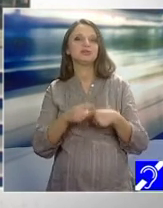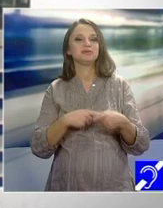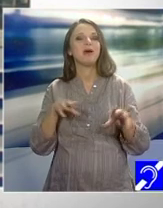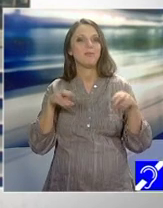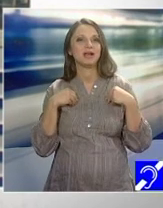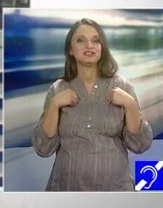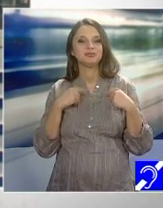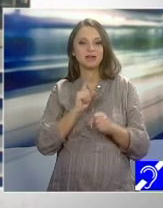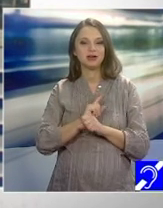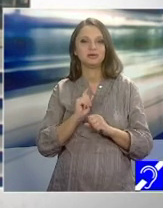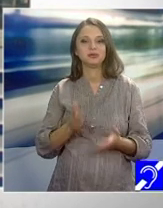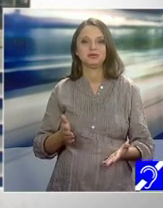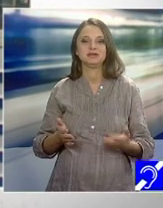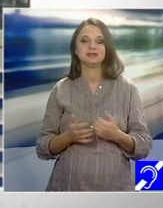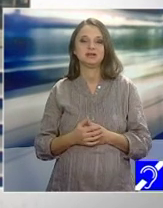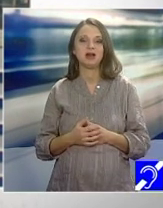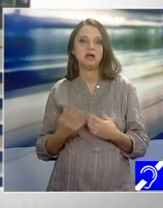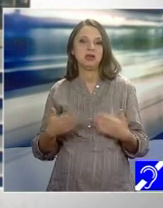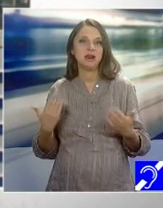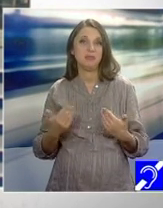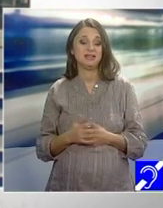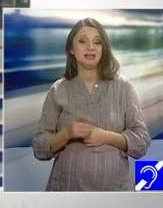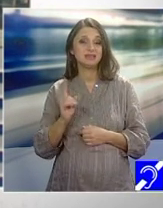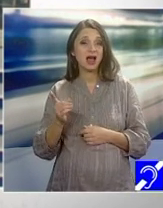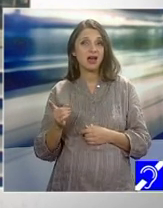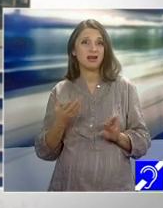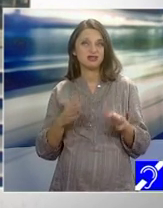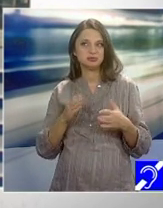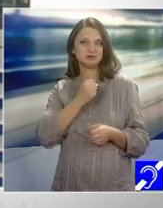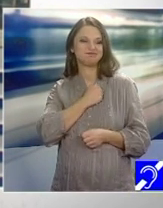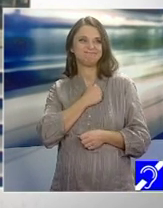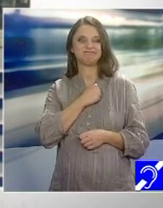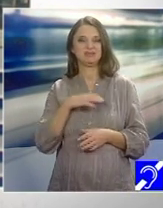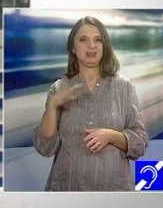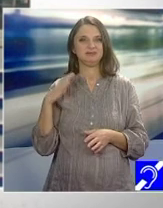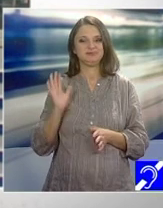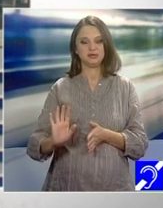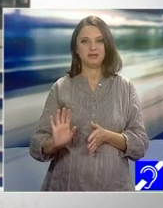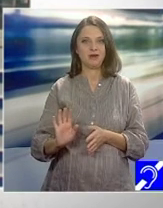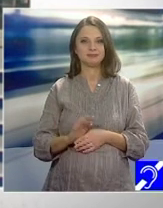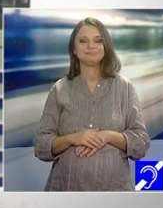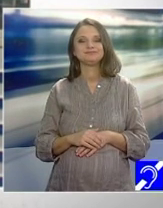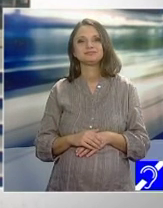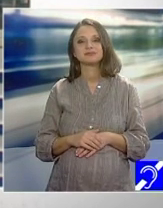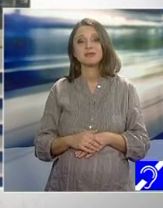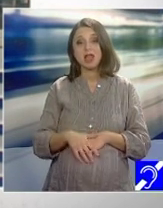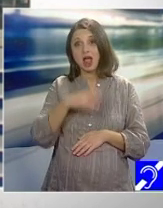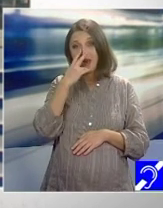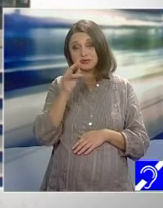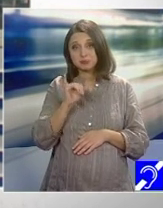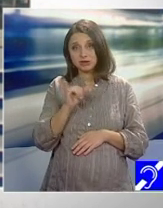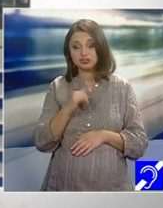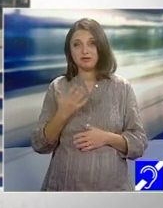și eu lucrul ăsta foarte repede, dar și asta m-a făcut. Am văzut pe cineva